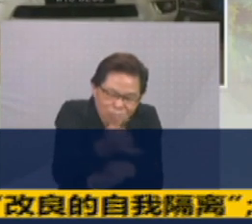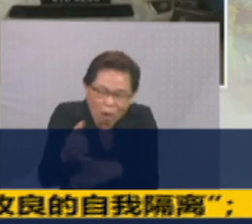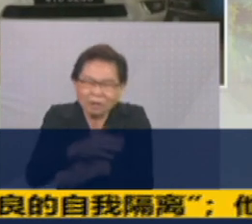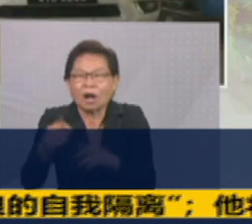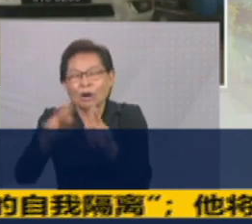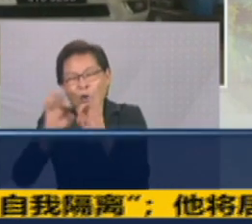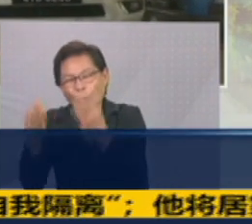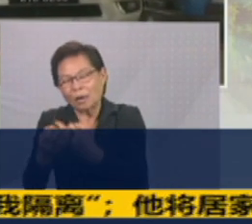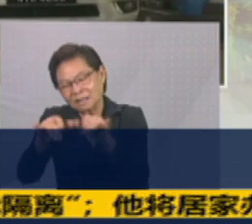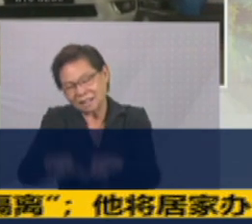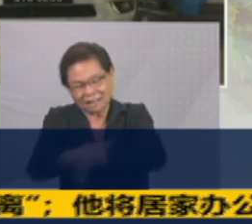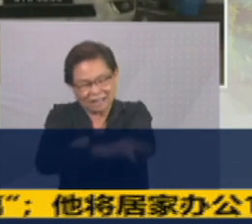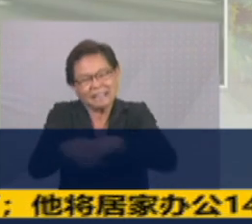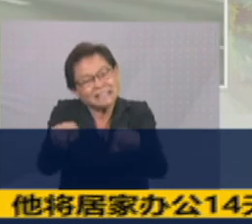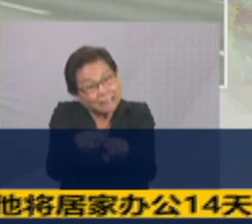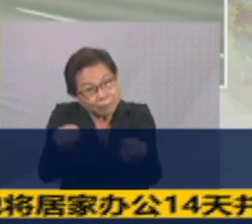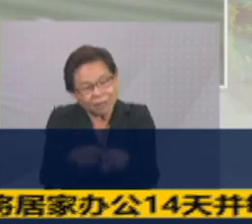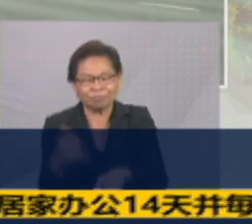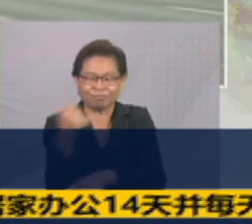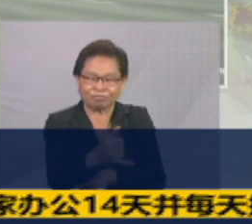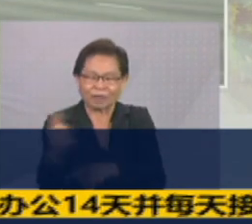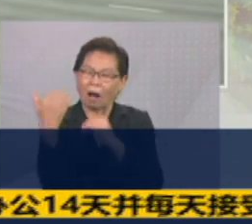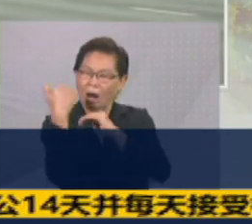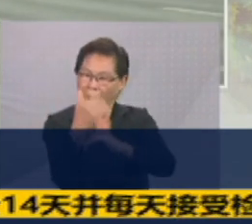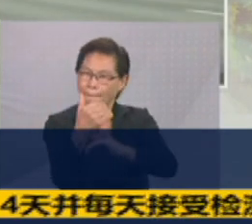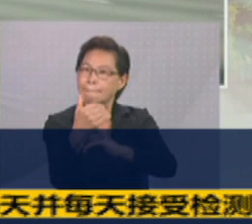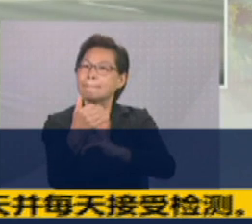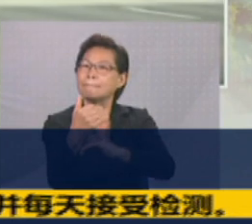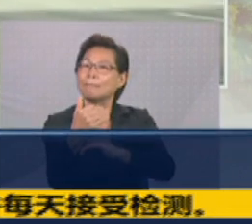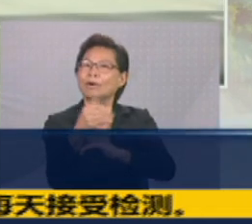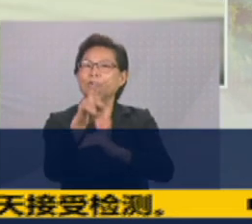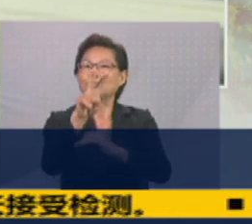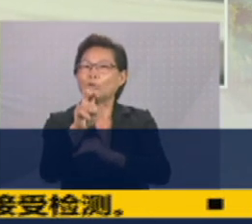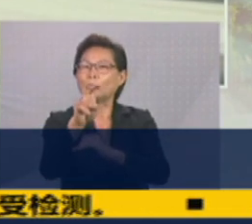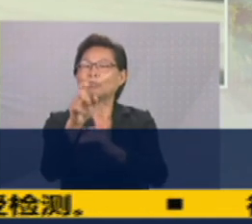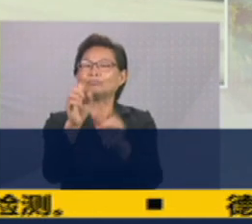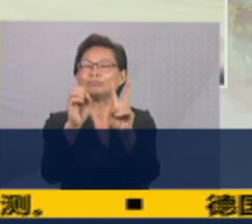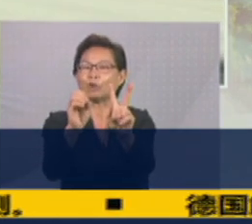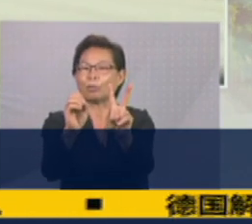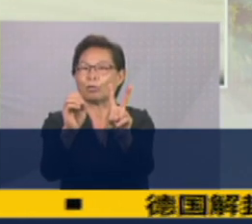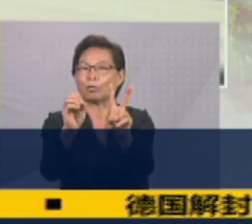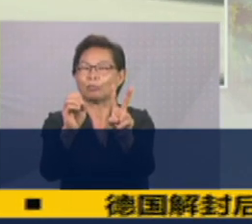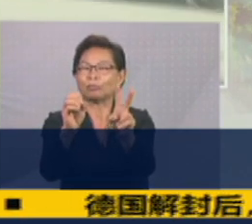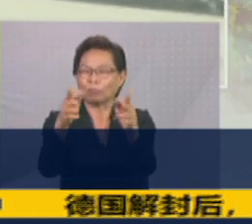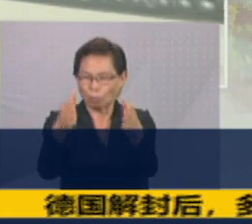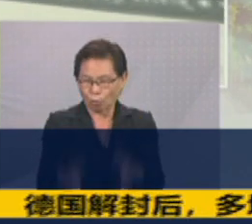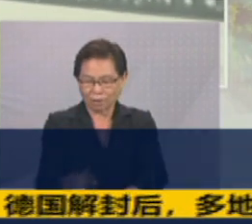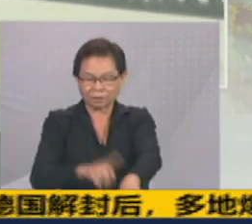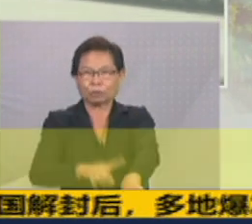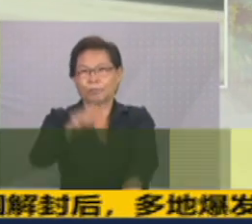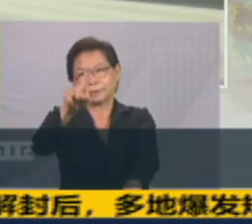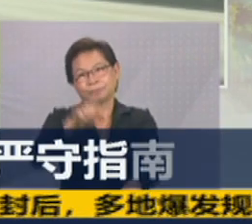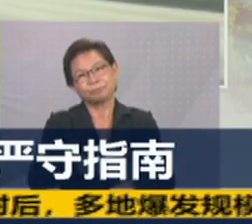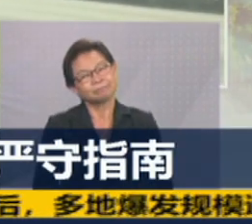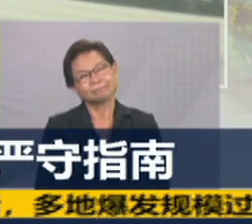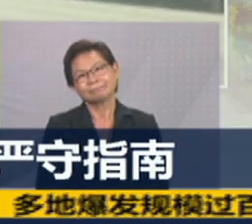yang tinggal dalam negeri yang sama dengan had maksimum 20 orang pada satu-satu masa. 穆尤